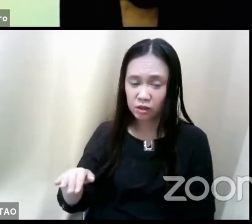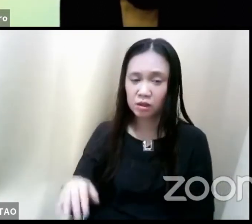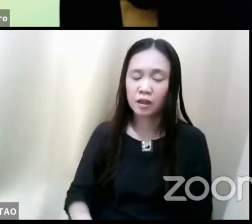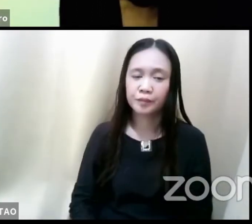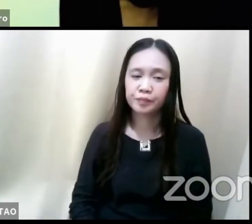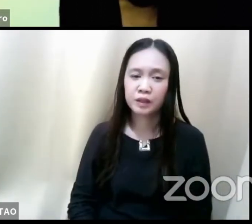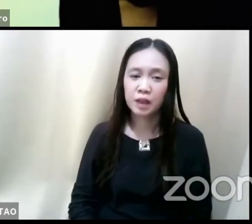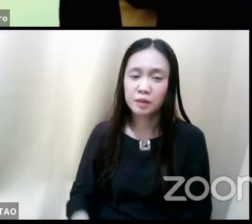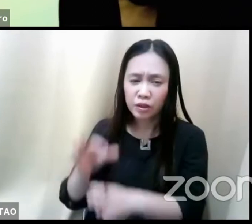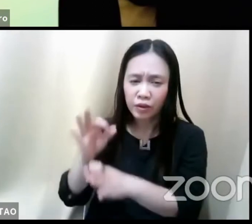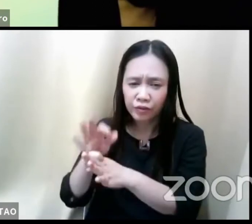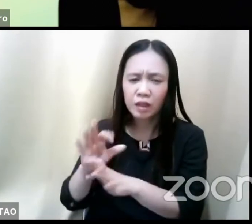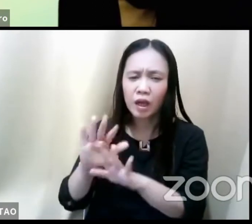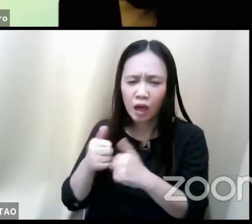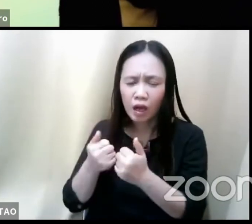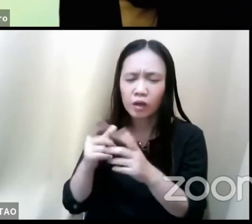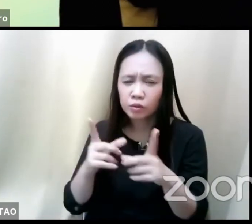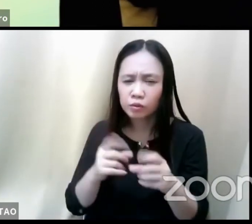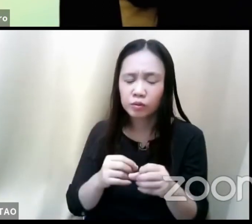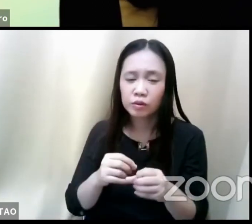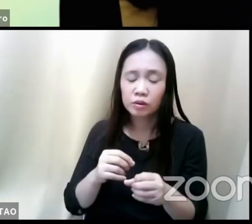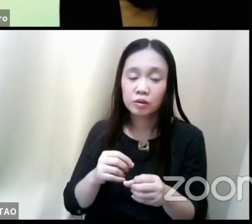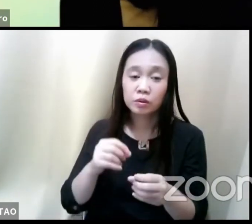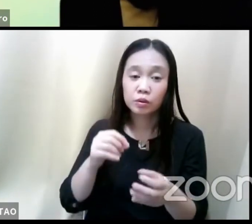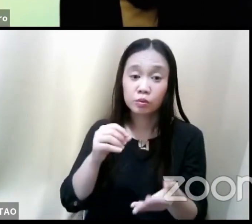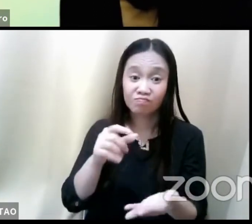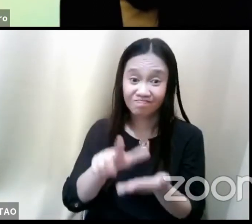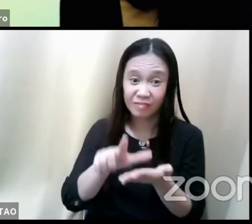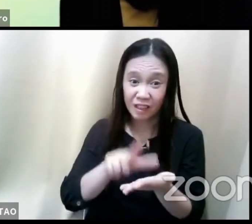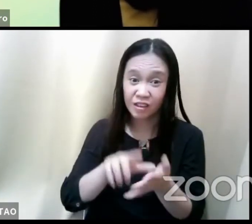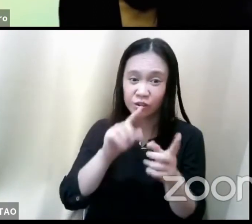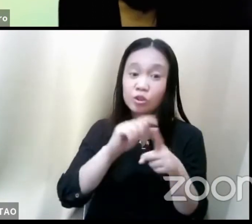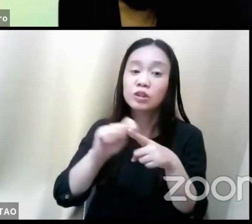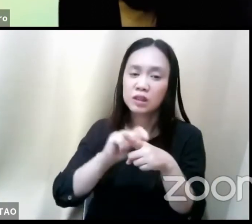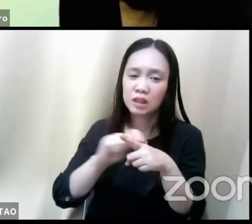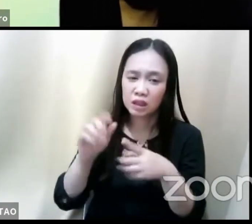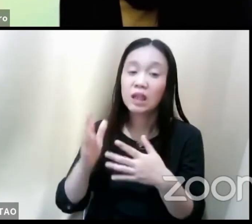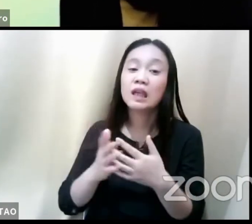pa paano mo siya i-deliver para yung lesson mo or yung training na ibibigay mo makuha niya agad.